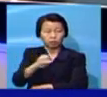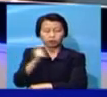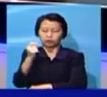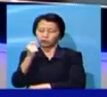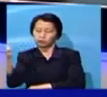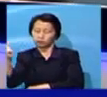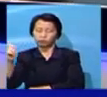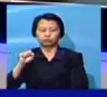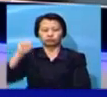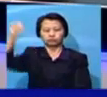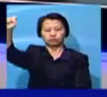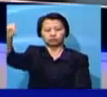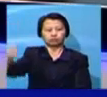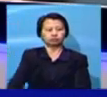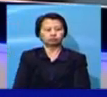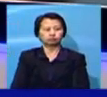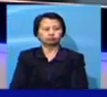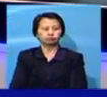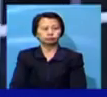timur